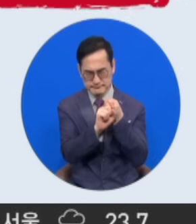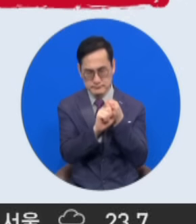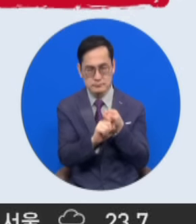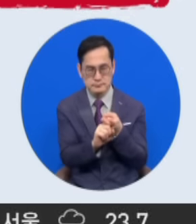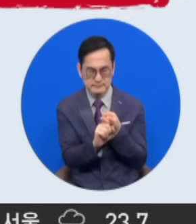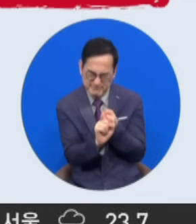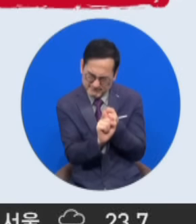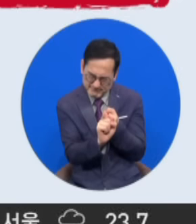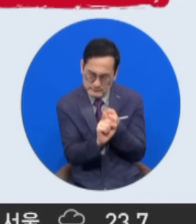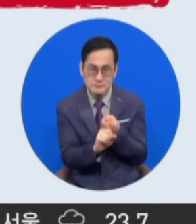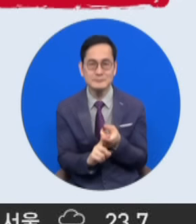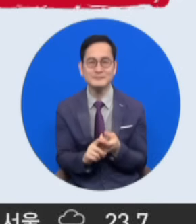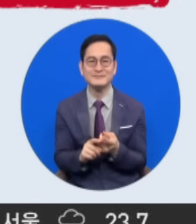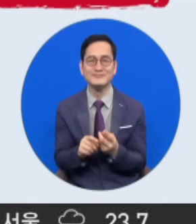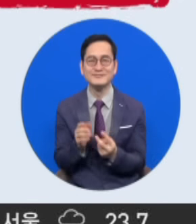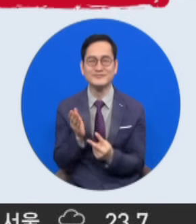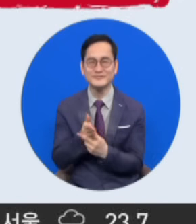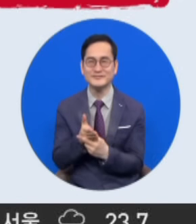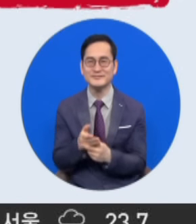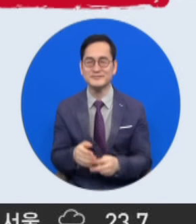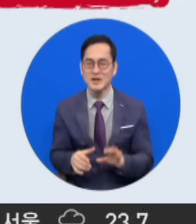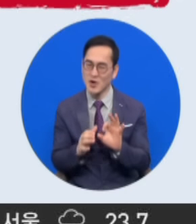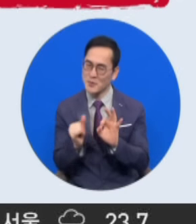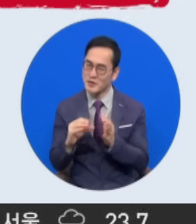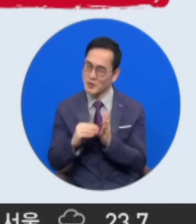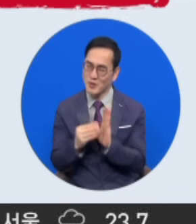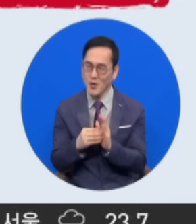정도? 10여 명 이상 출사표를 던졌고요.